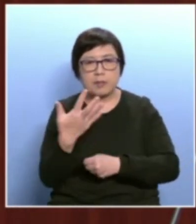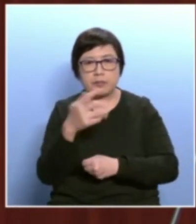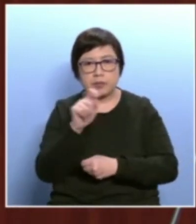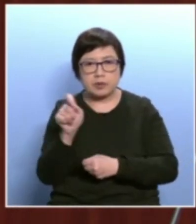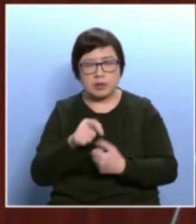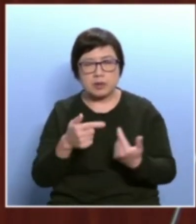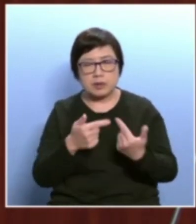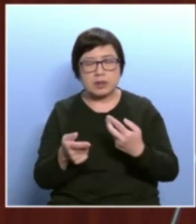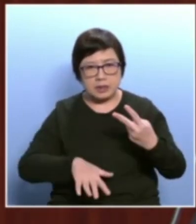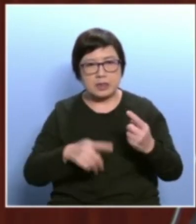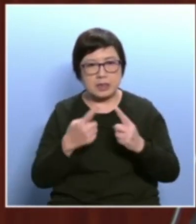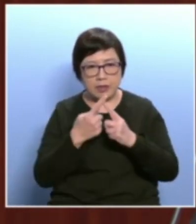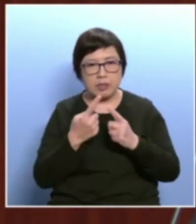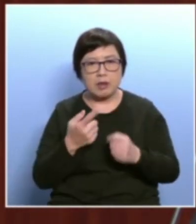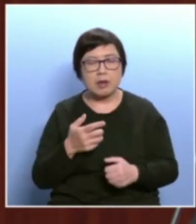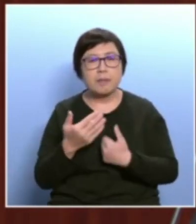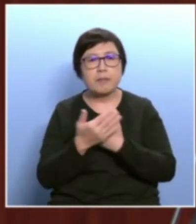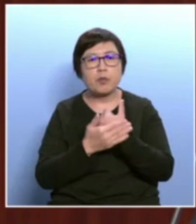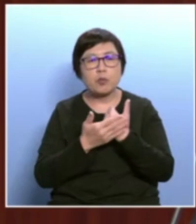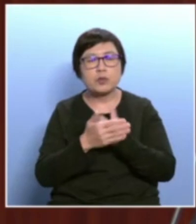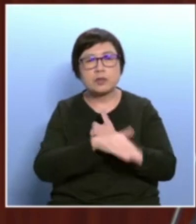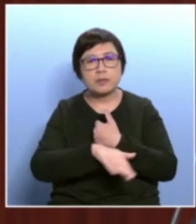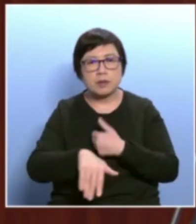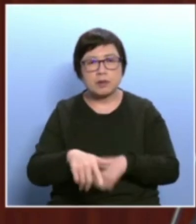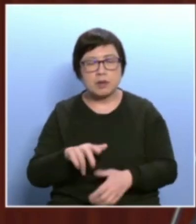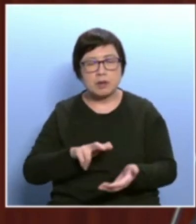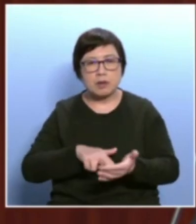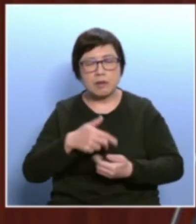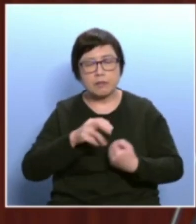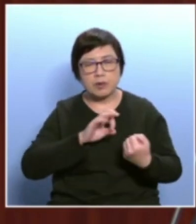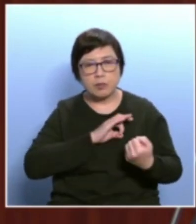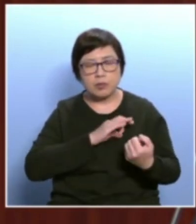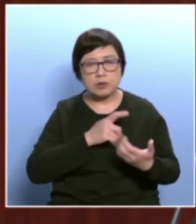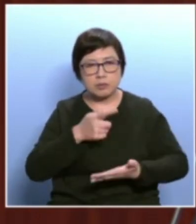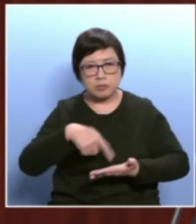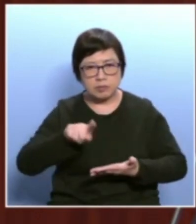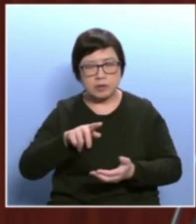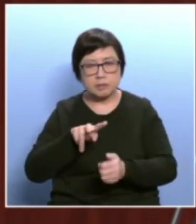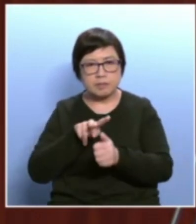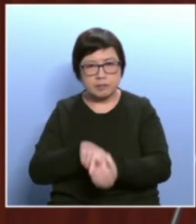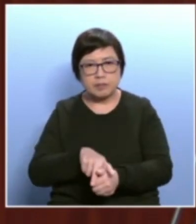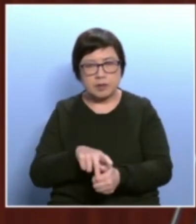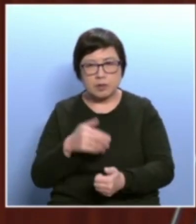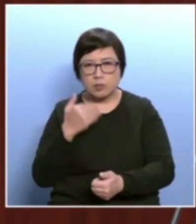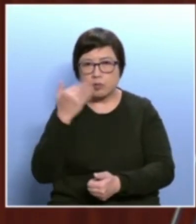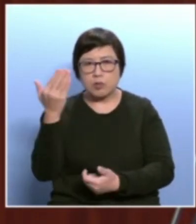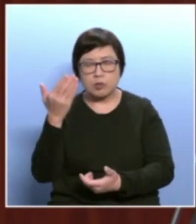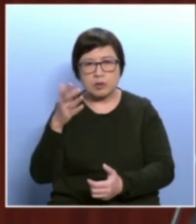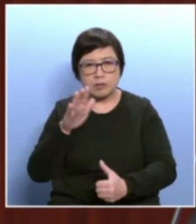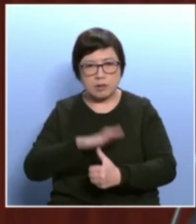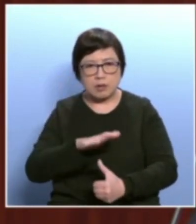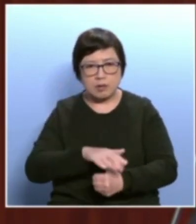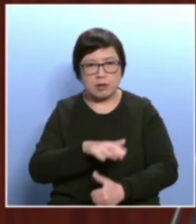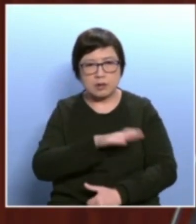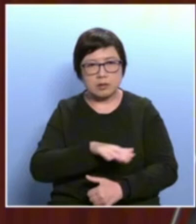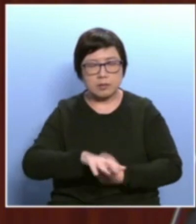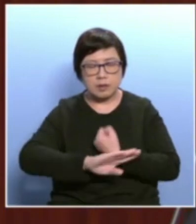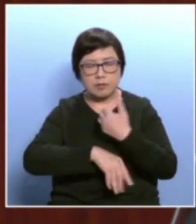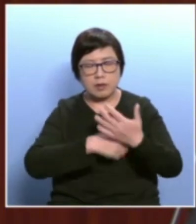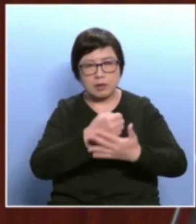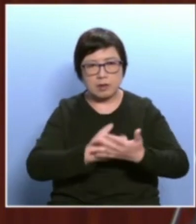至2500个，保护儿童。立法会已通过强制举报虐待儿童条